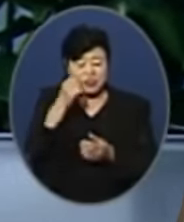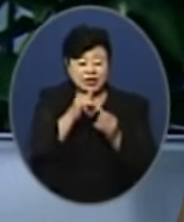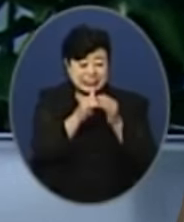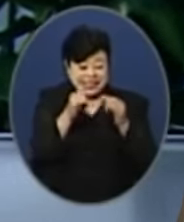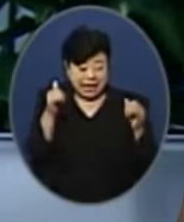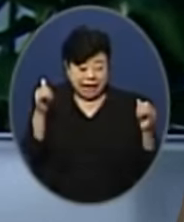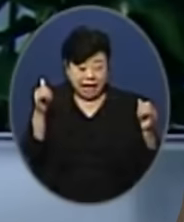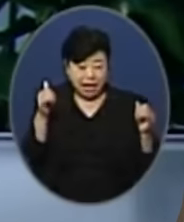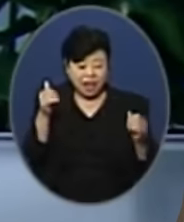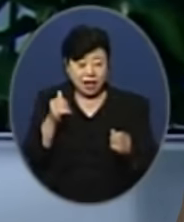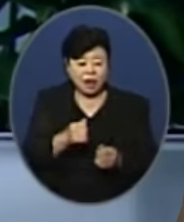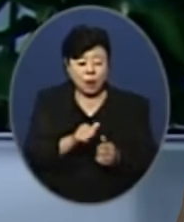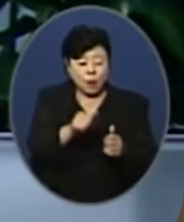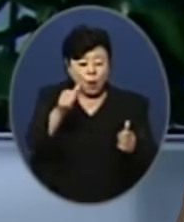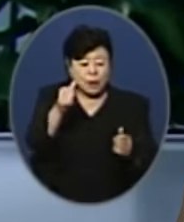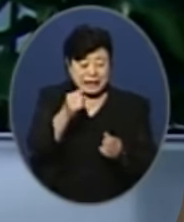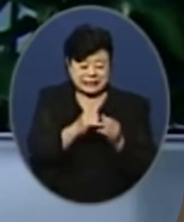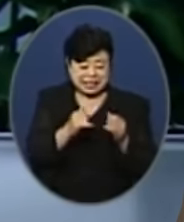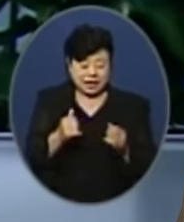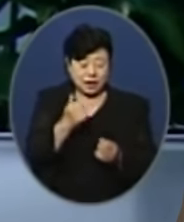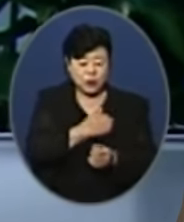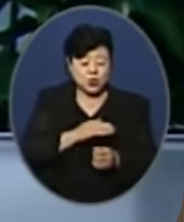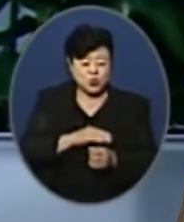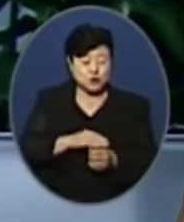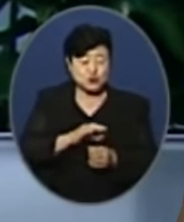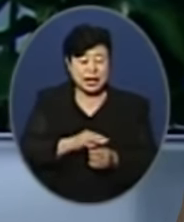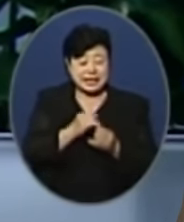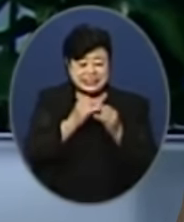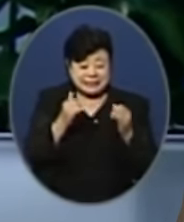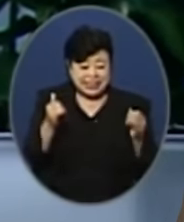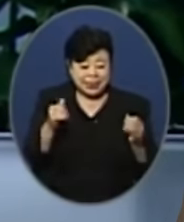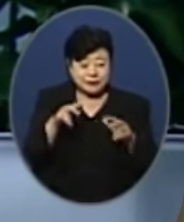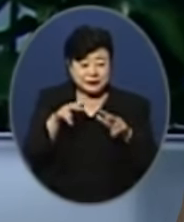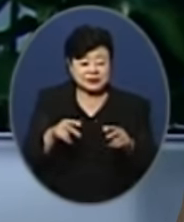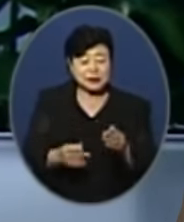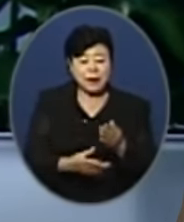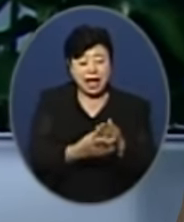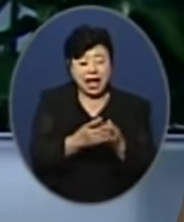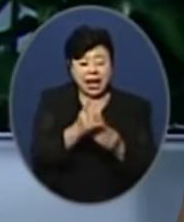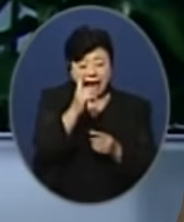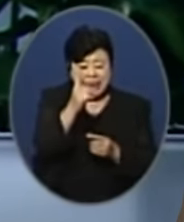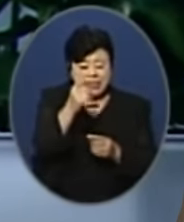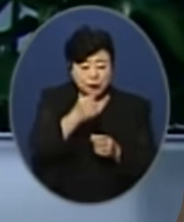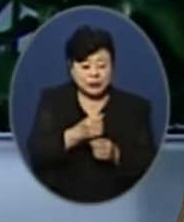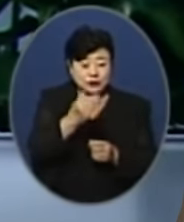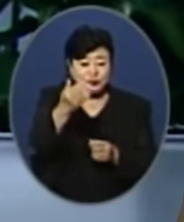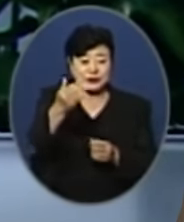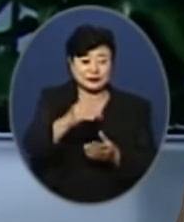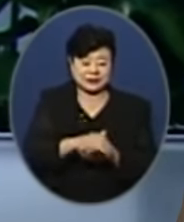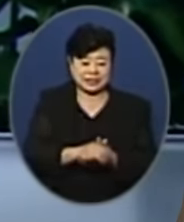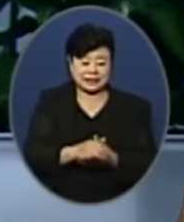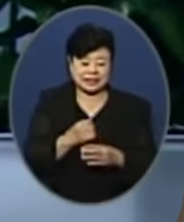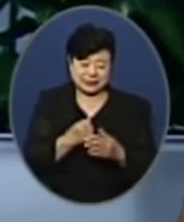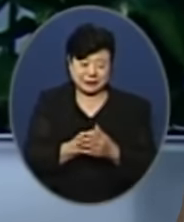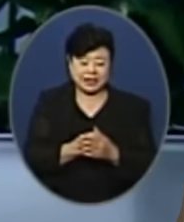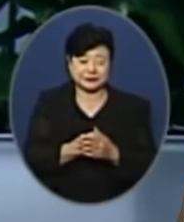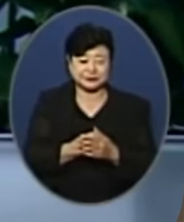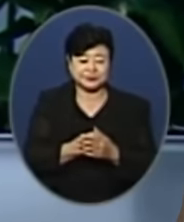사람, 혼의 사람, 육의 사람이 지금 여러분 한 사람인 것입니다.